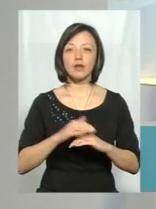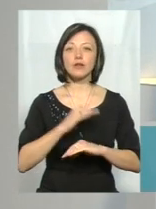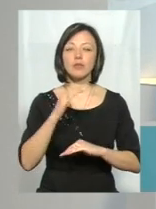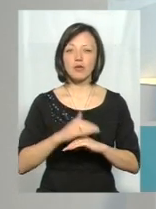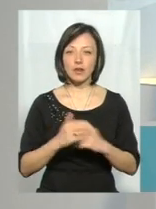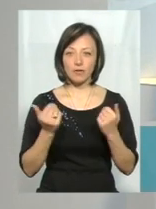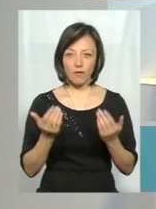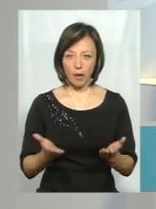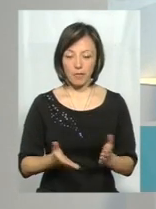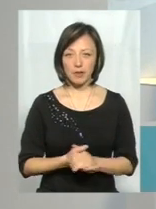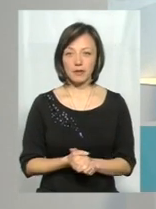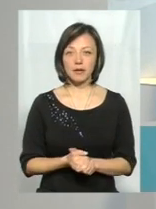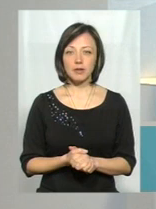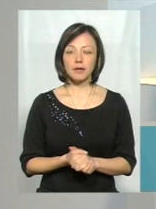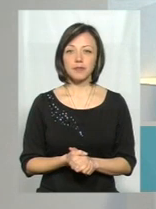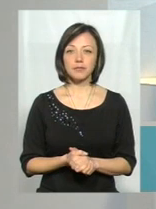вечора вам.